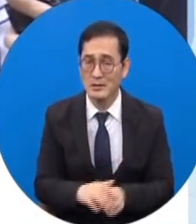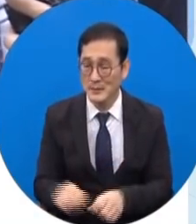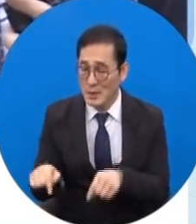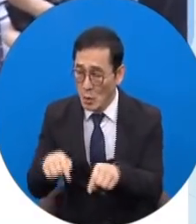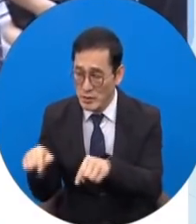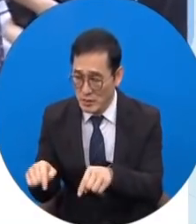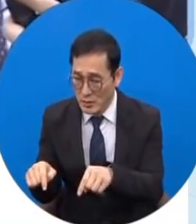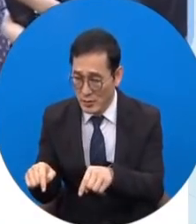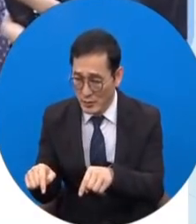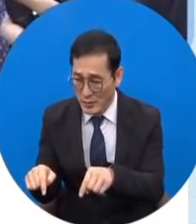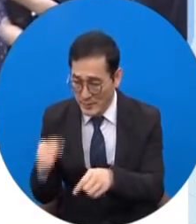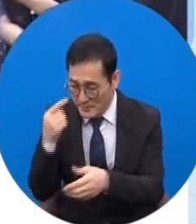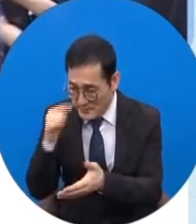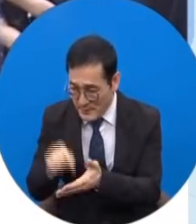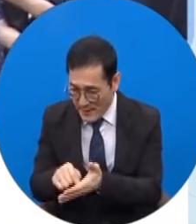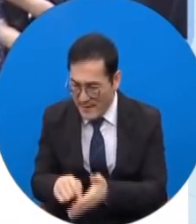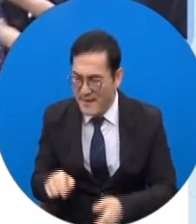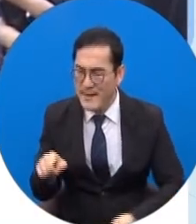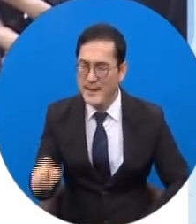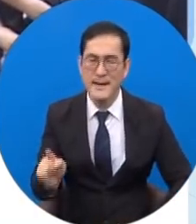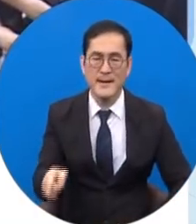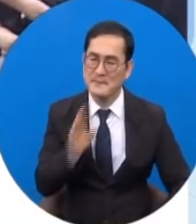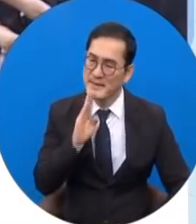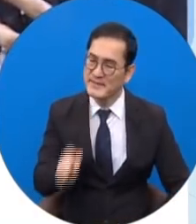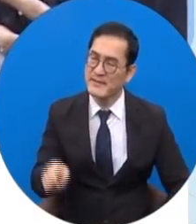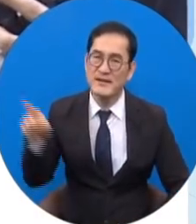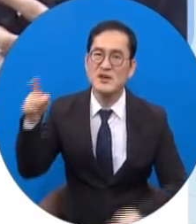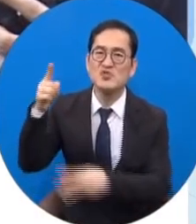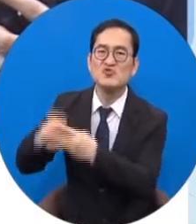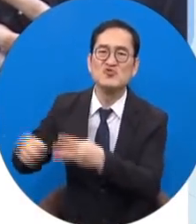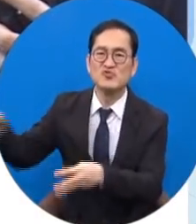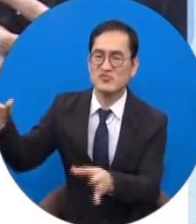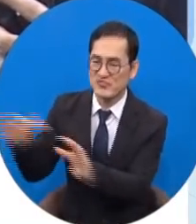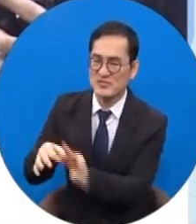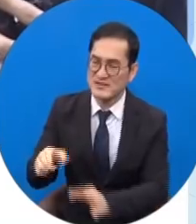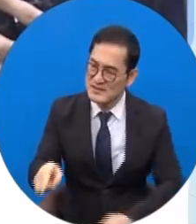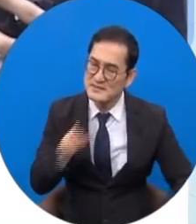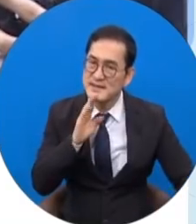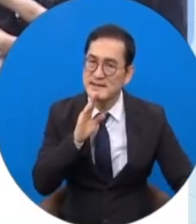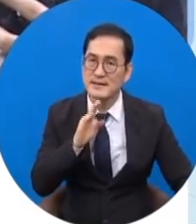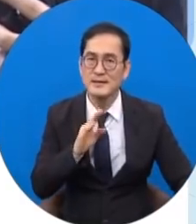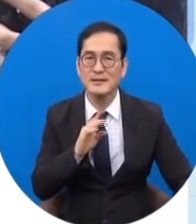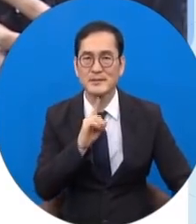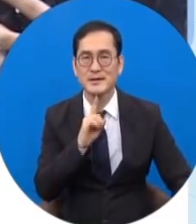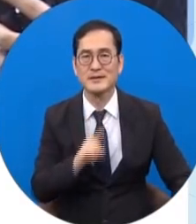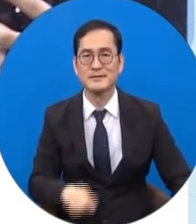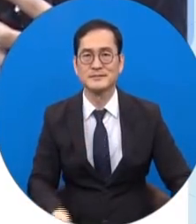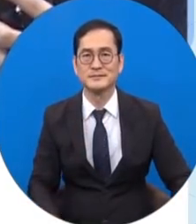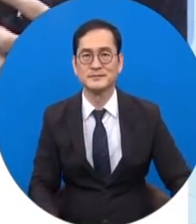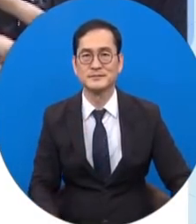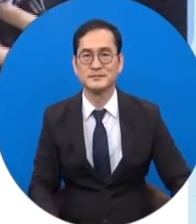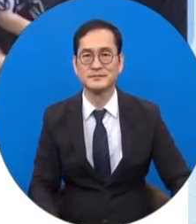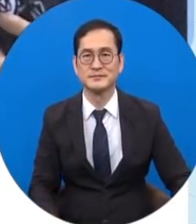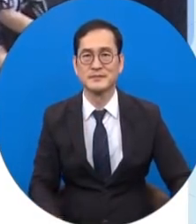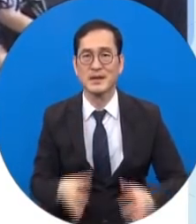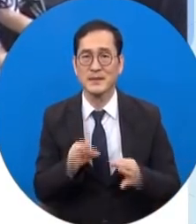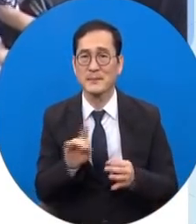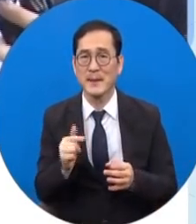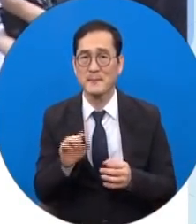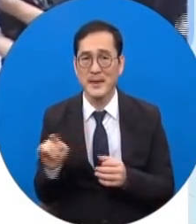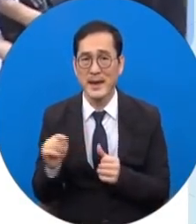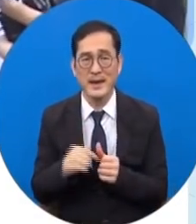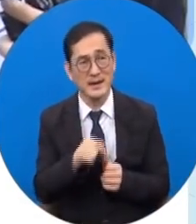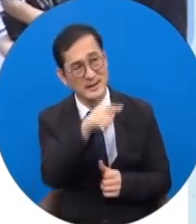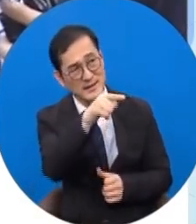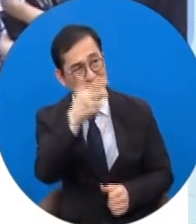녹취록이 나온거 보니까 뭐 예를 들면 이런 거 잖아요 아까 김만 배씨가 이재명 후보를 목 공산당 같은 뭐